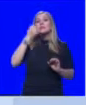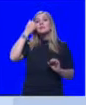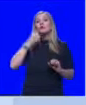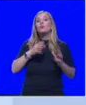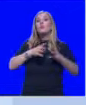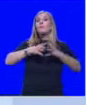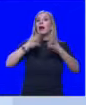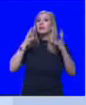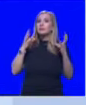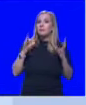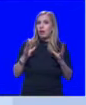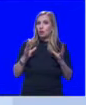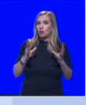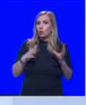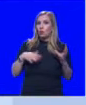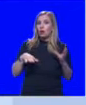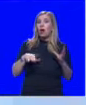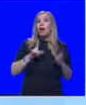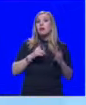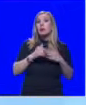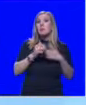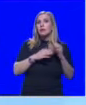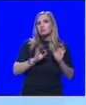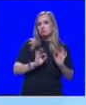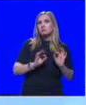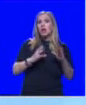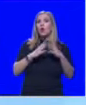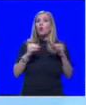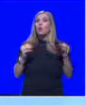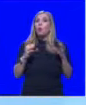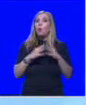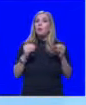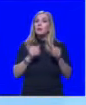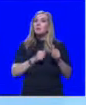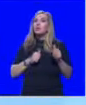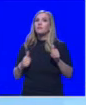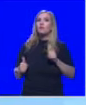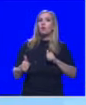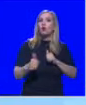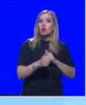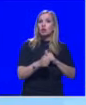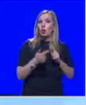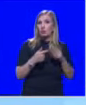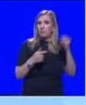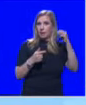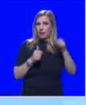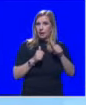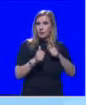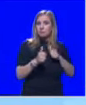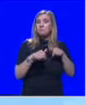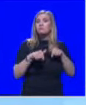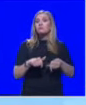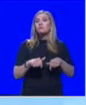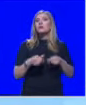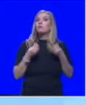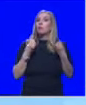използва максимално. На практика, Румъния водеше експанзивна, по-експанзивна от България фискална